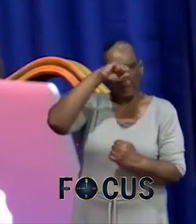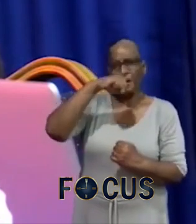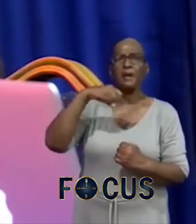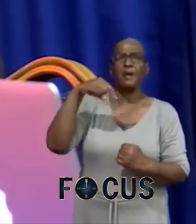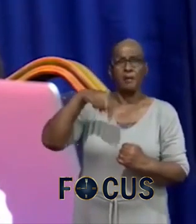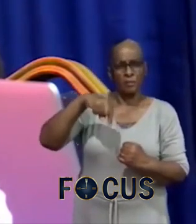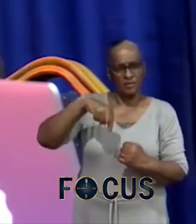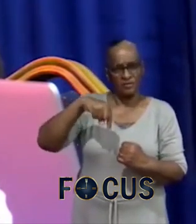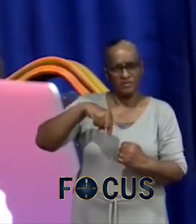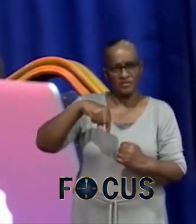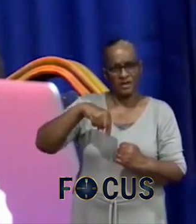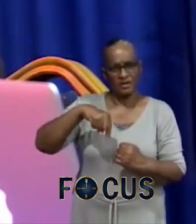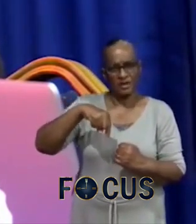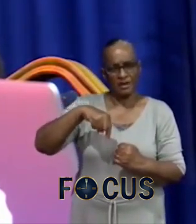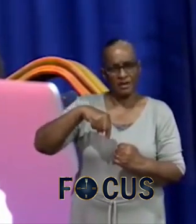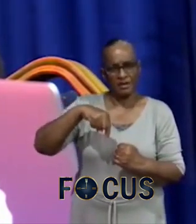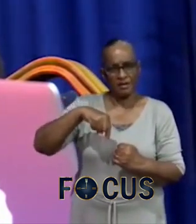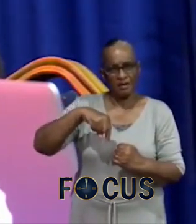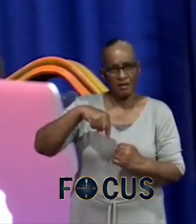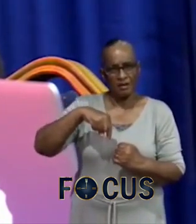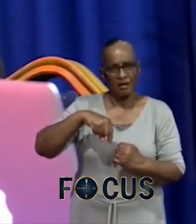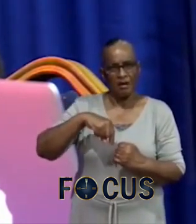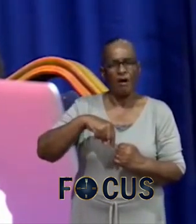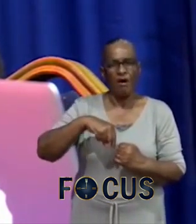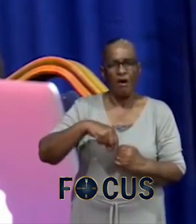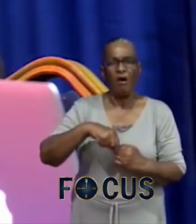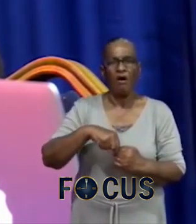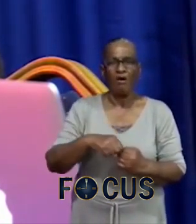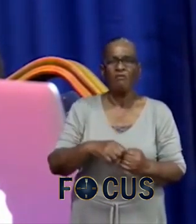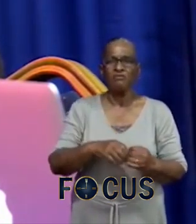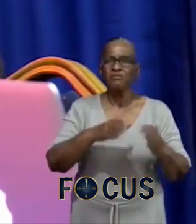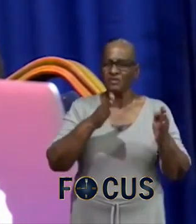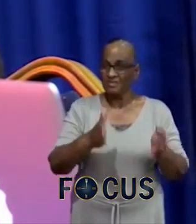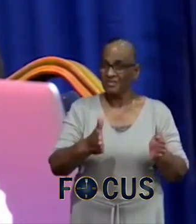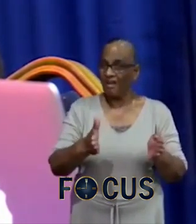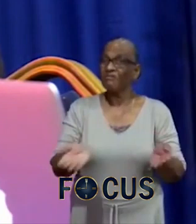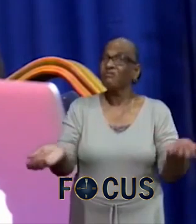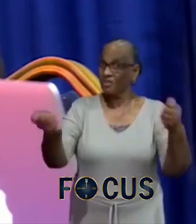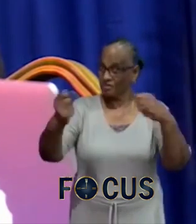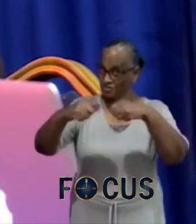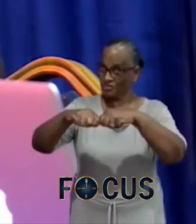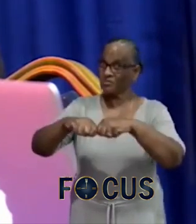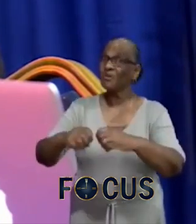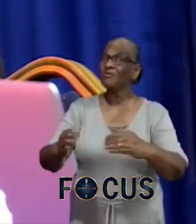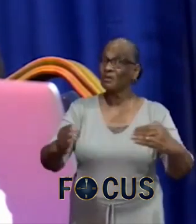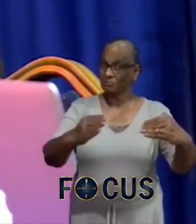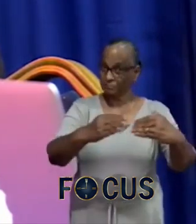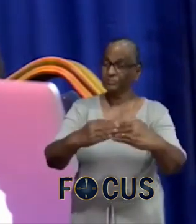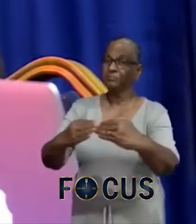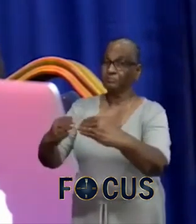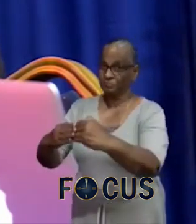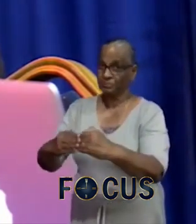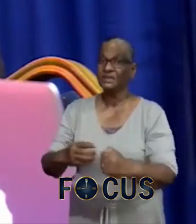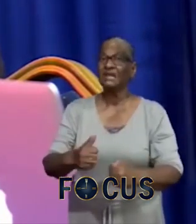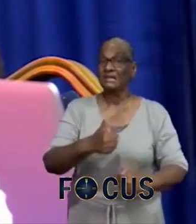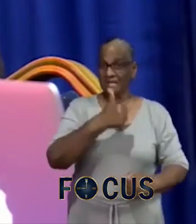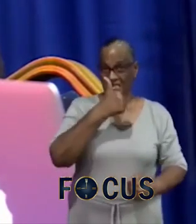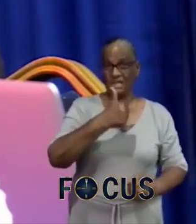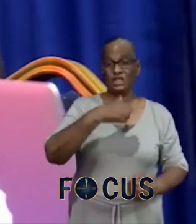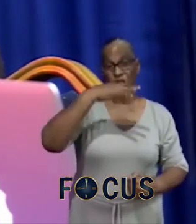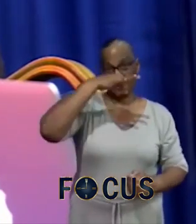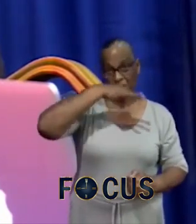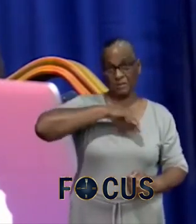vandaag ingaan een partiële lockdown van 6 uur 's middags tot 6 uur in de